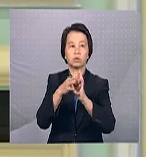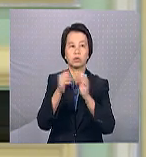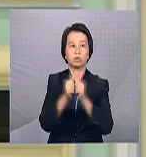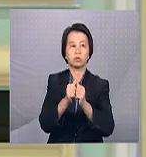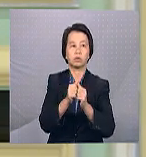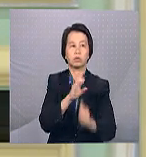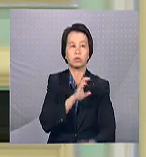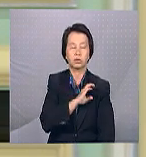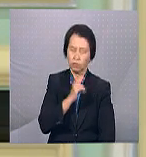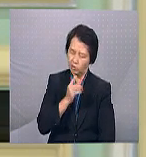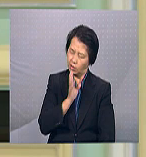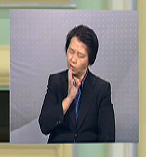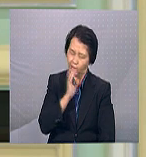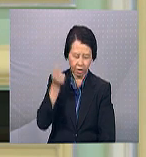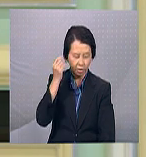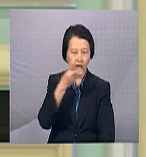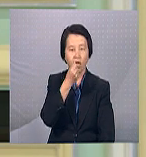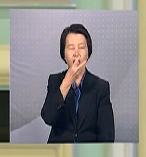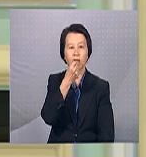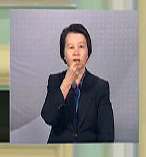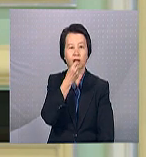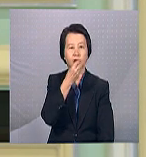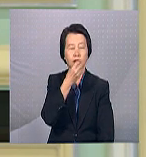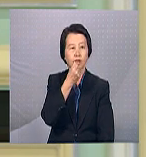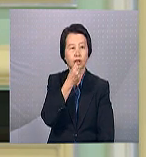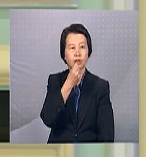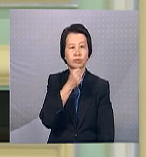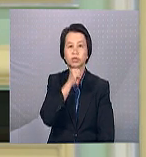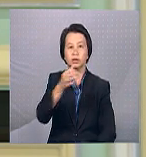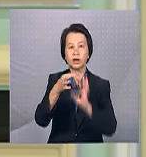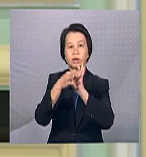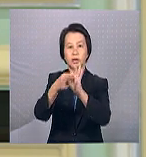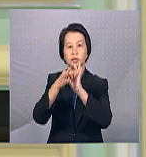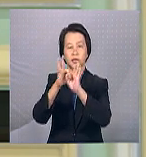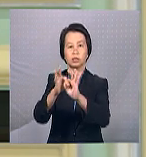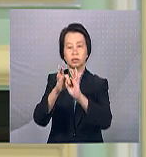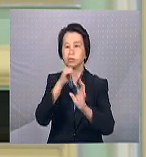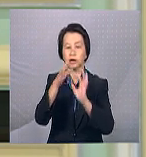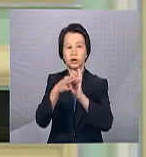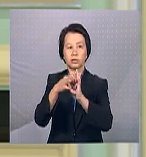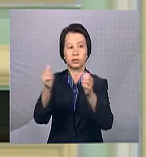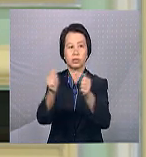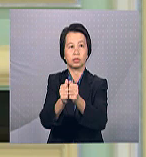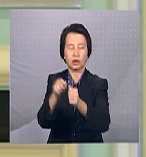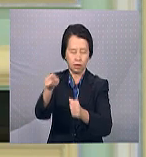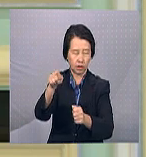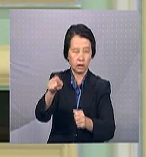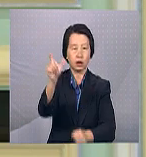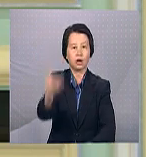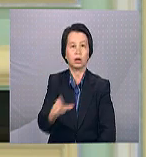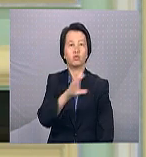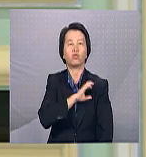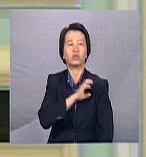Yang saya sebut tadi, bukan yang tidak bekerjasama dengan pihak penguasa